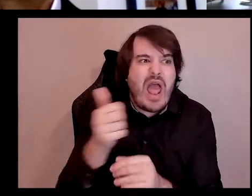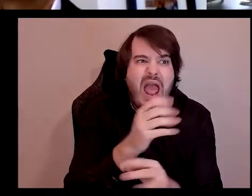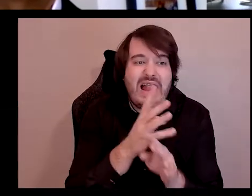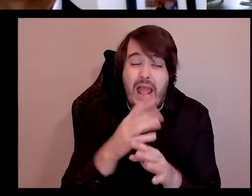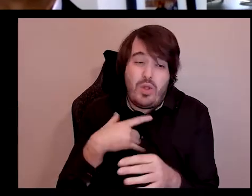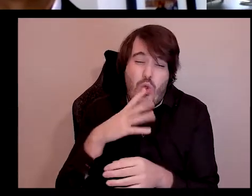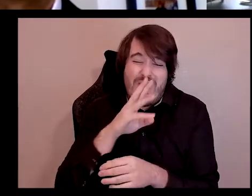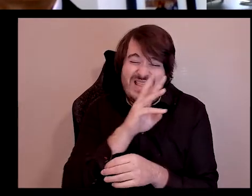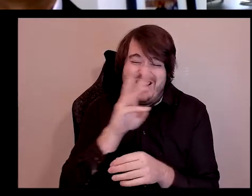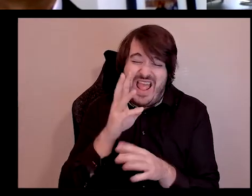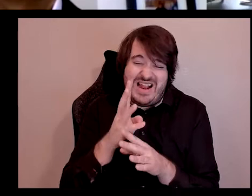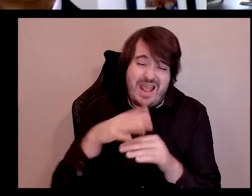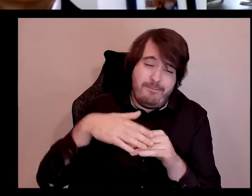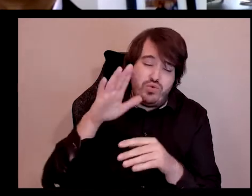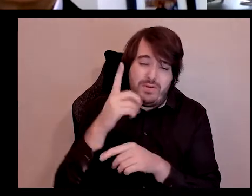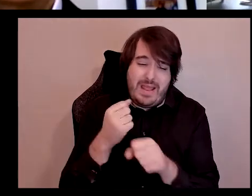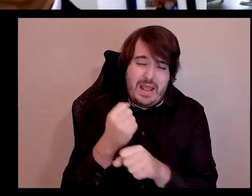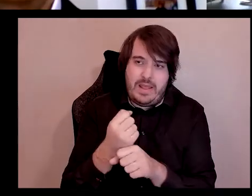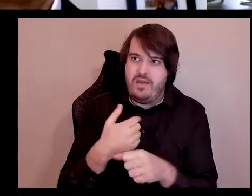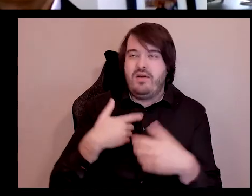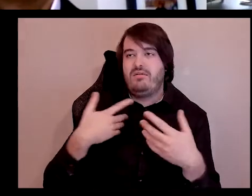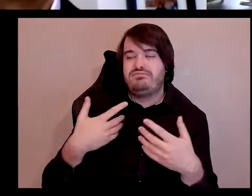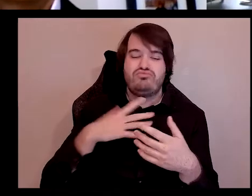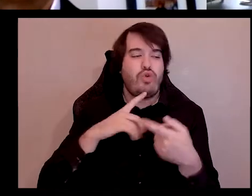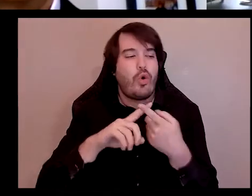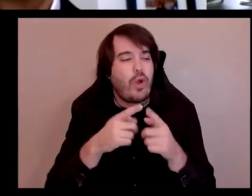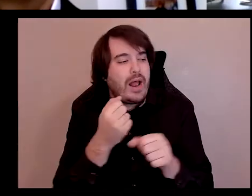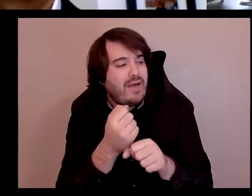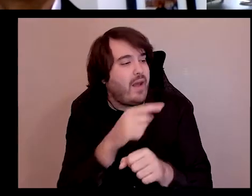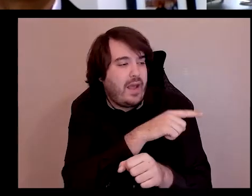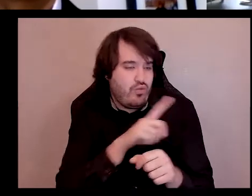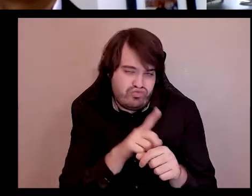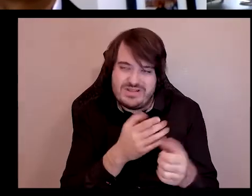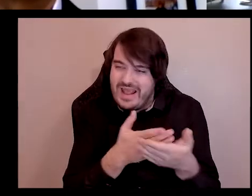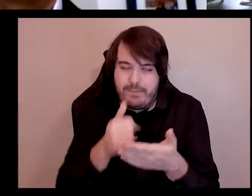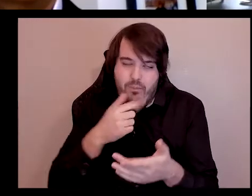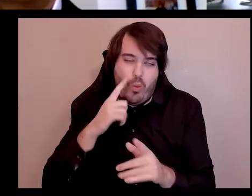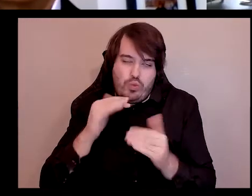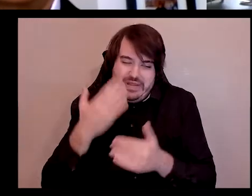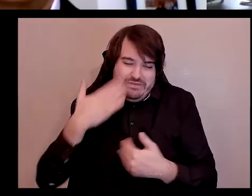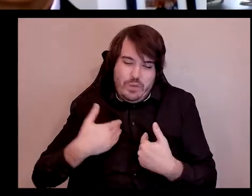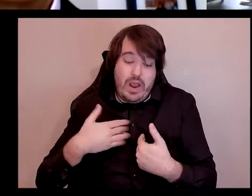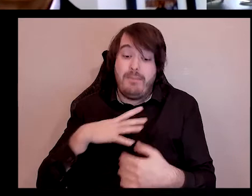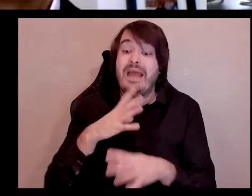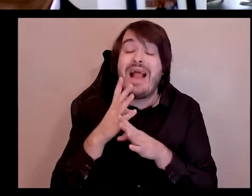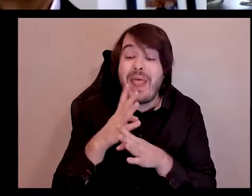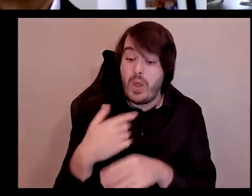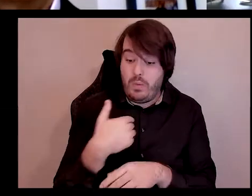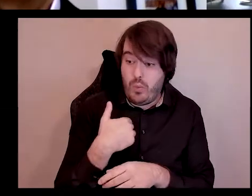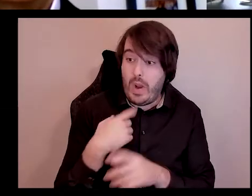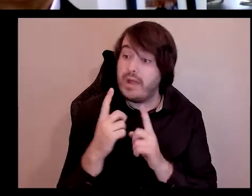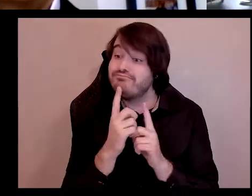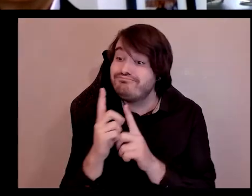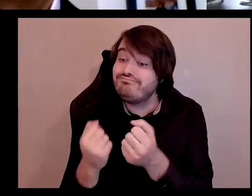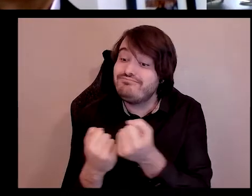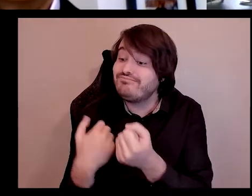reçoit tout près de 600 clients par année. Alors, évidemment que je ne suis pas le seul à offrir une prestation de service. J'ai des collègues pour ça. Dans la clientèle